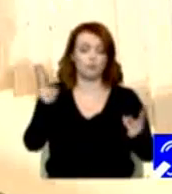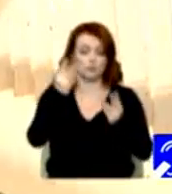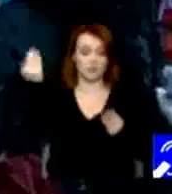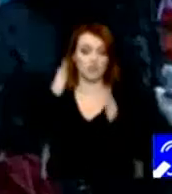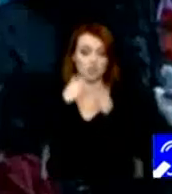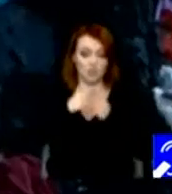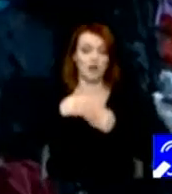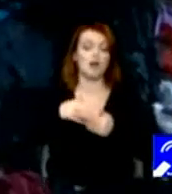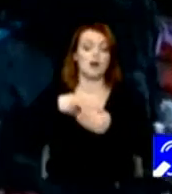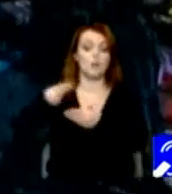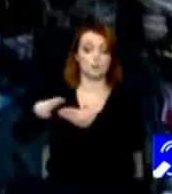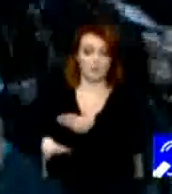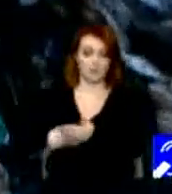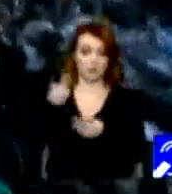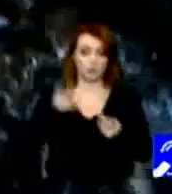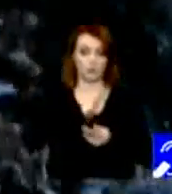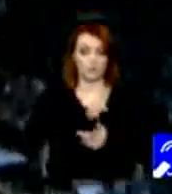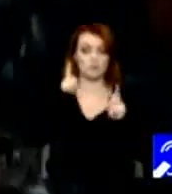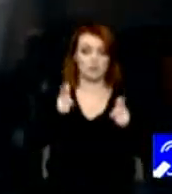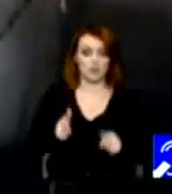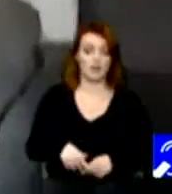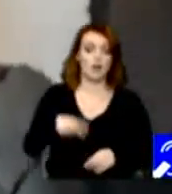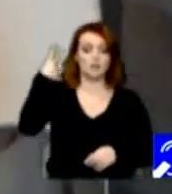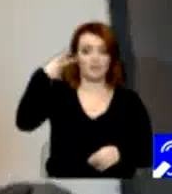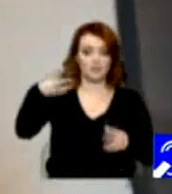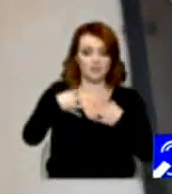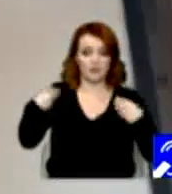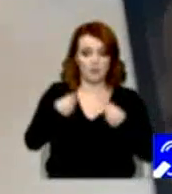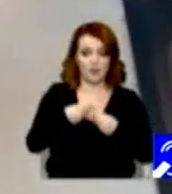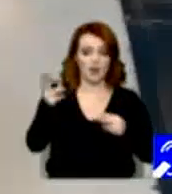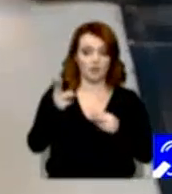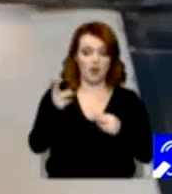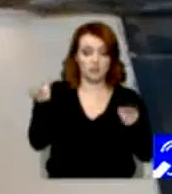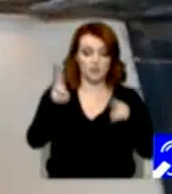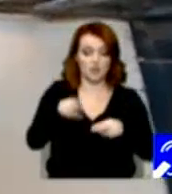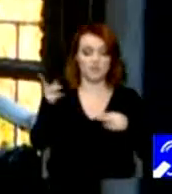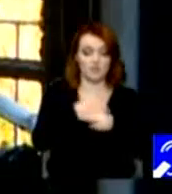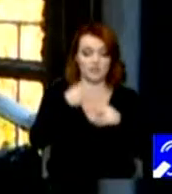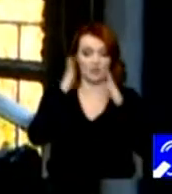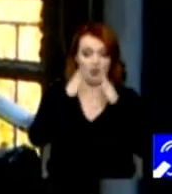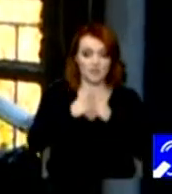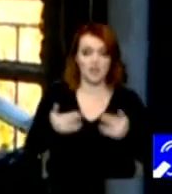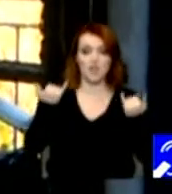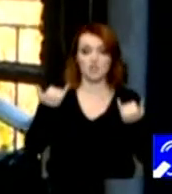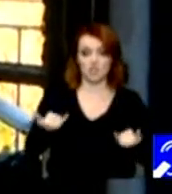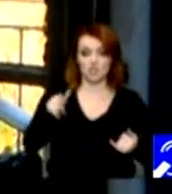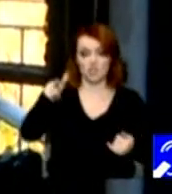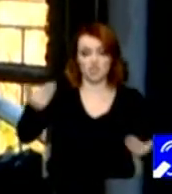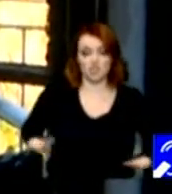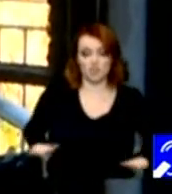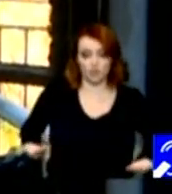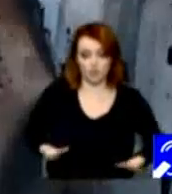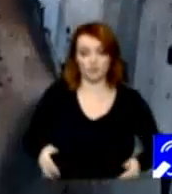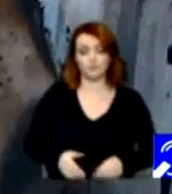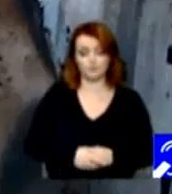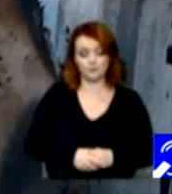dumneavoastră cele 20 de familii care au rămas fără acoperiș deasupra capului în prag de iarnă sunt găzduită de rude sau în căminele